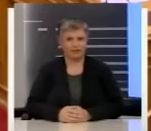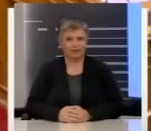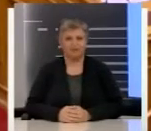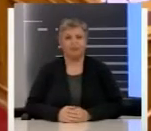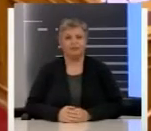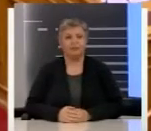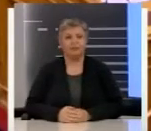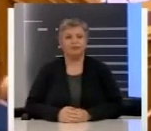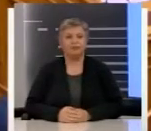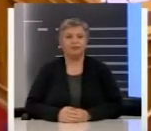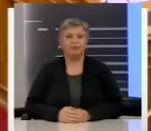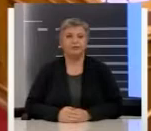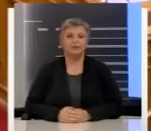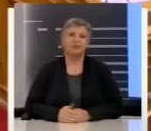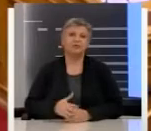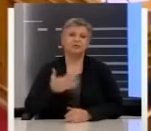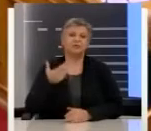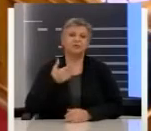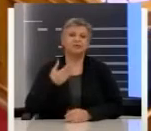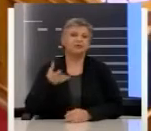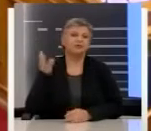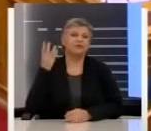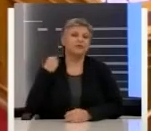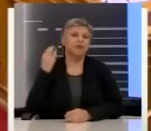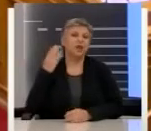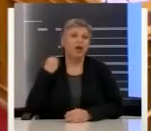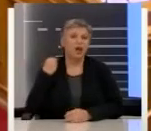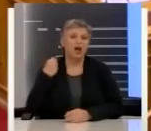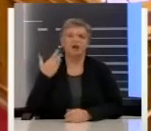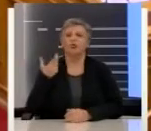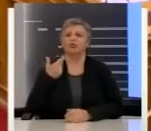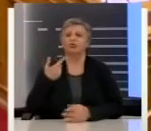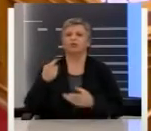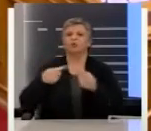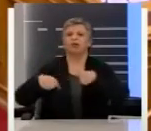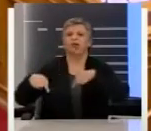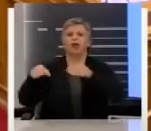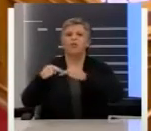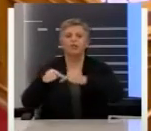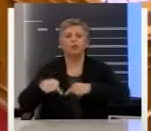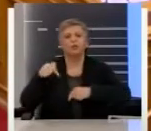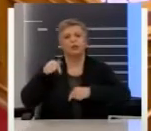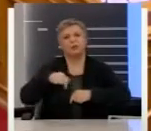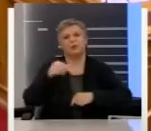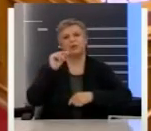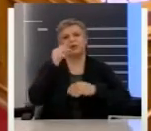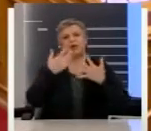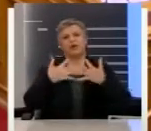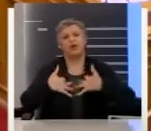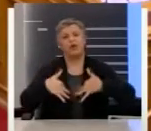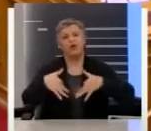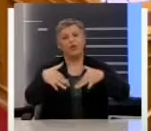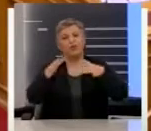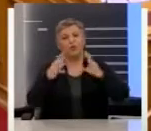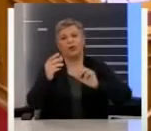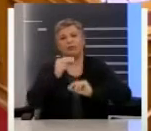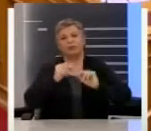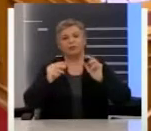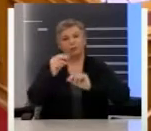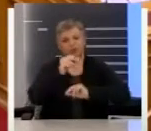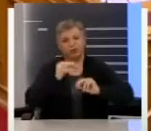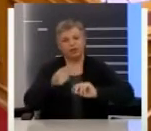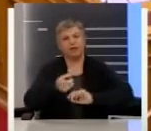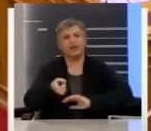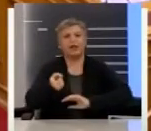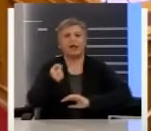πολλά σοβαρά υπόθηκαν και στην Επιτροπή αλλά και στην σημερινή συνεδρία και θα υποθούν και αύριο στη